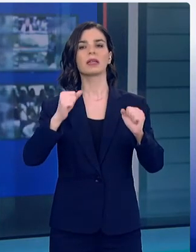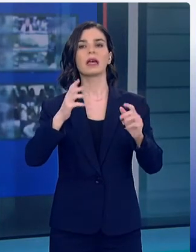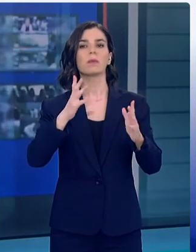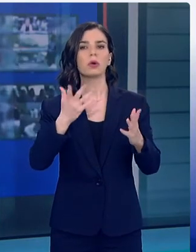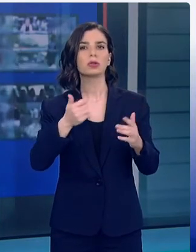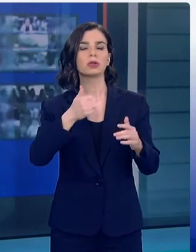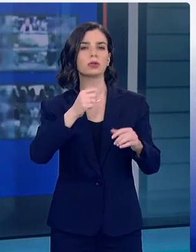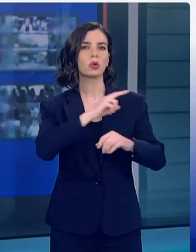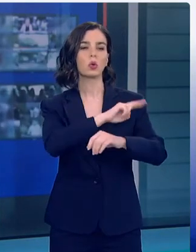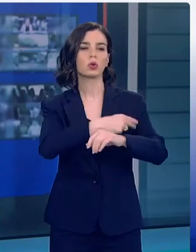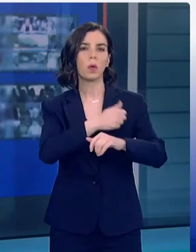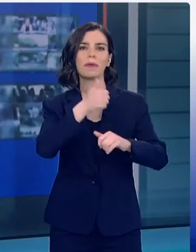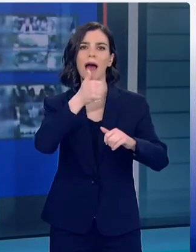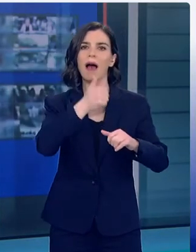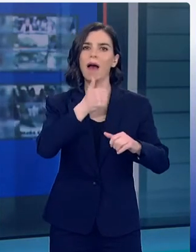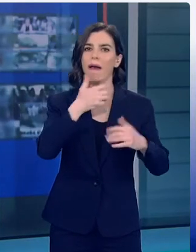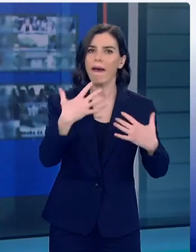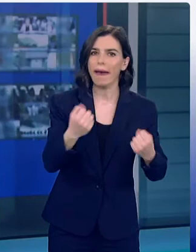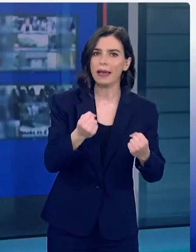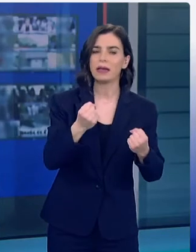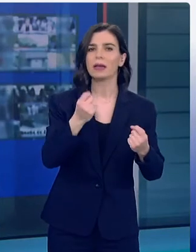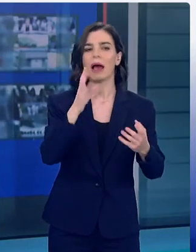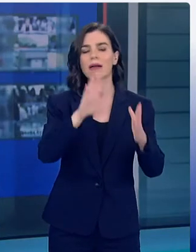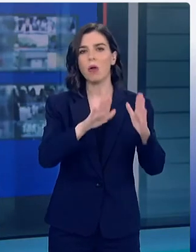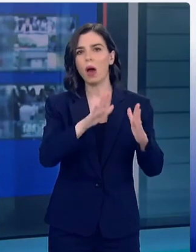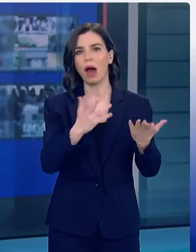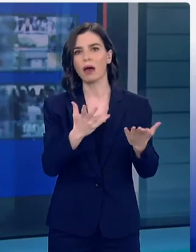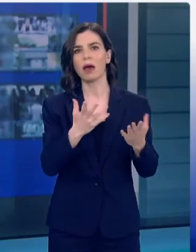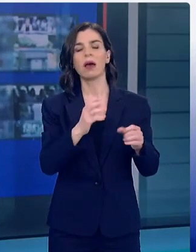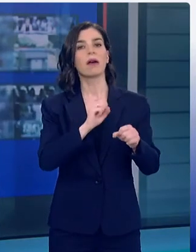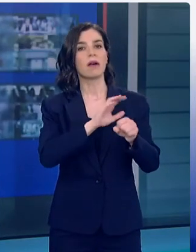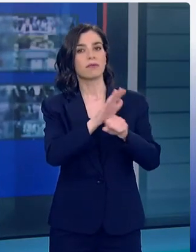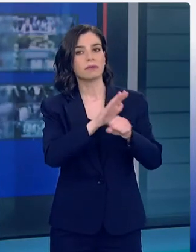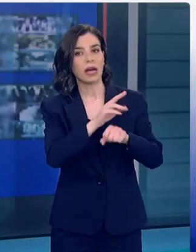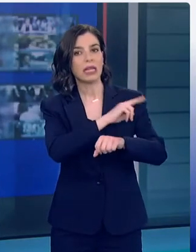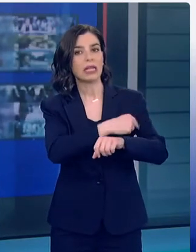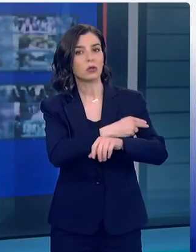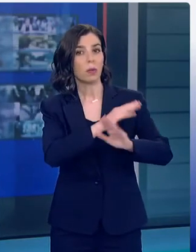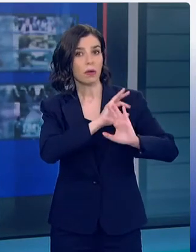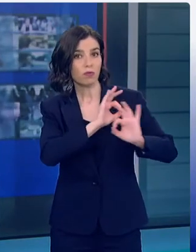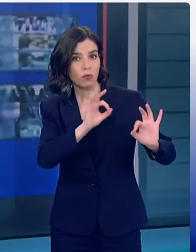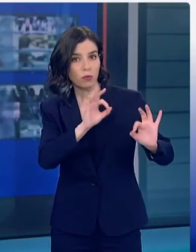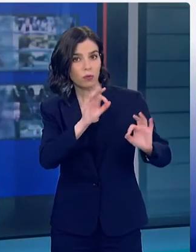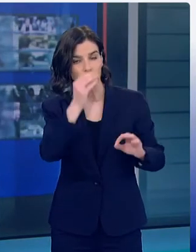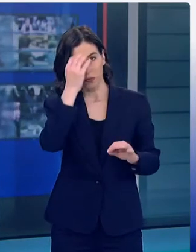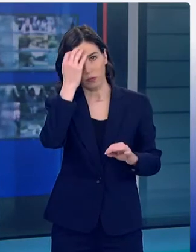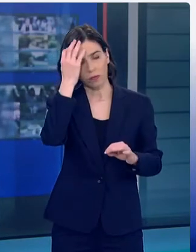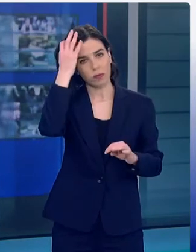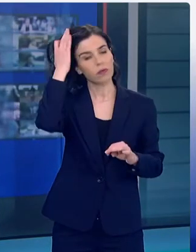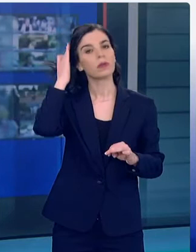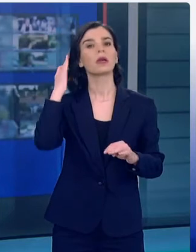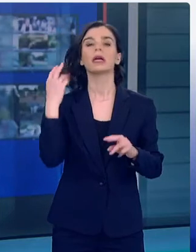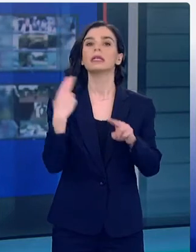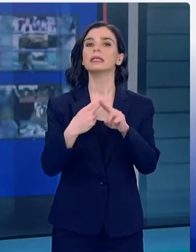του συστήματος υγείας και της επάρκειας του συστήματος υγείας της χώρας μας. Θεωρώ ότι είναι